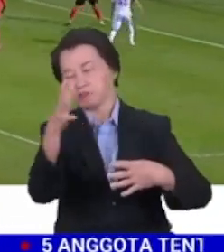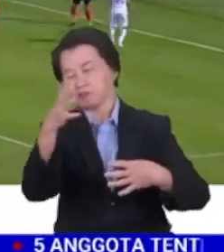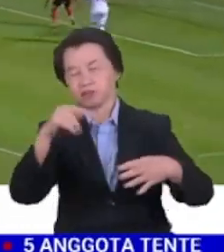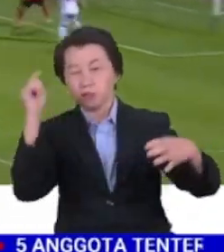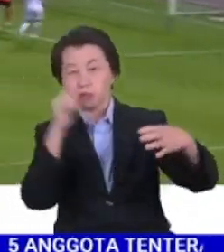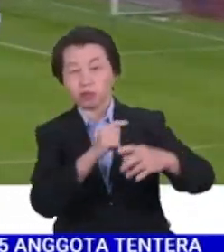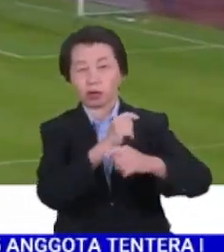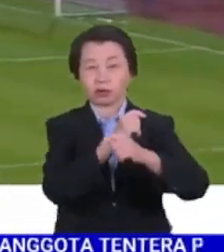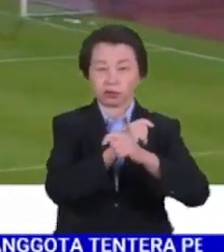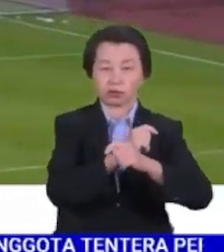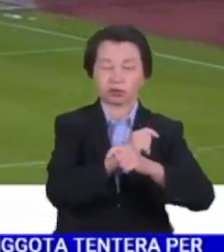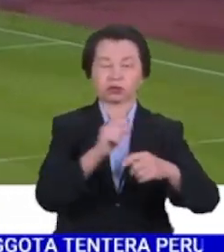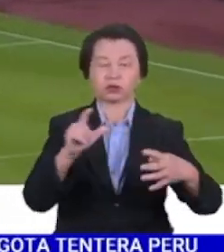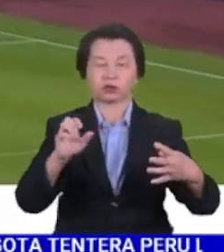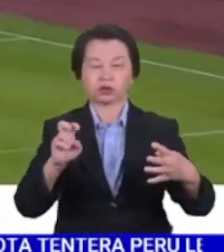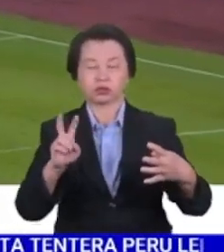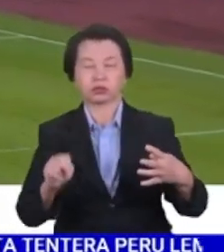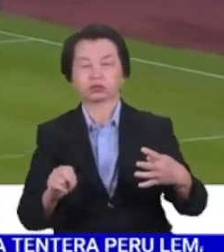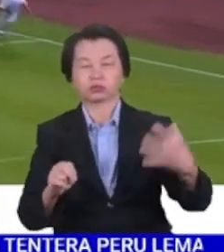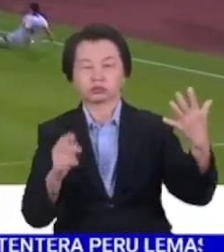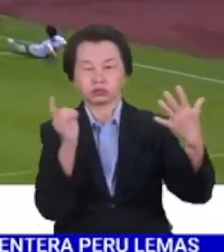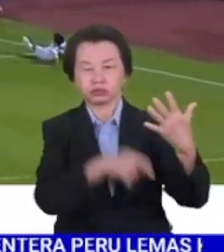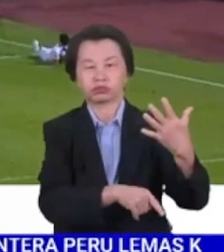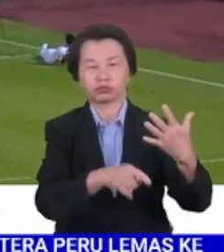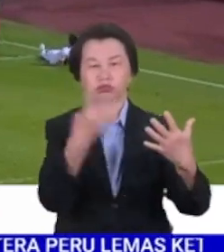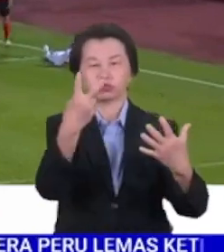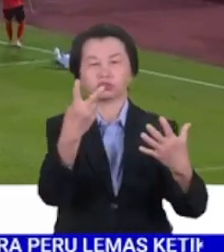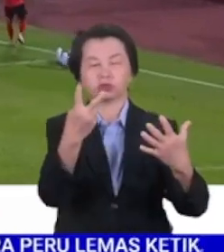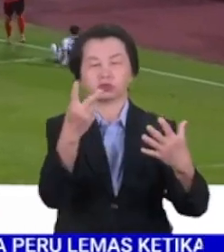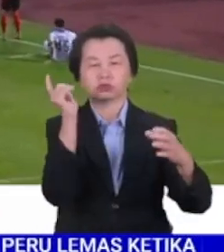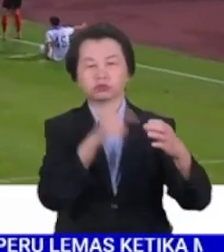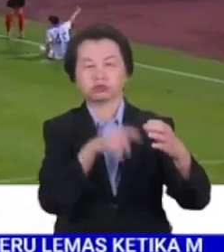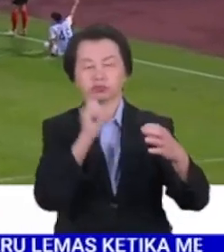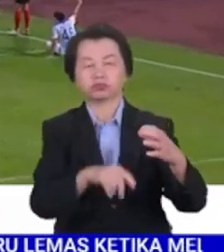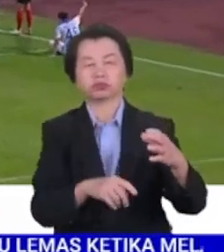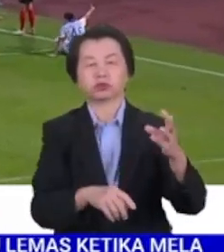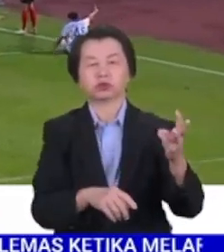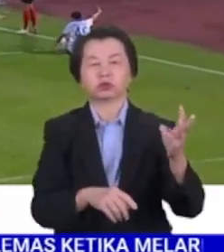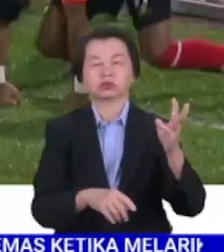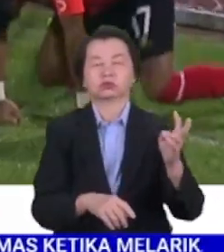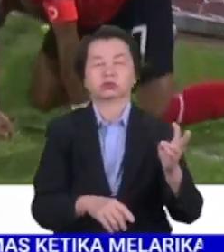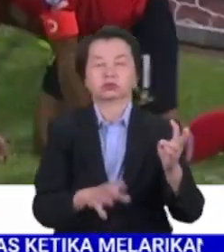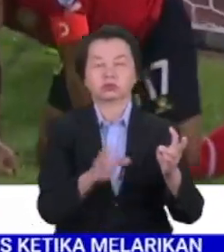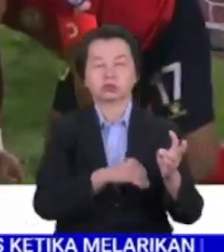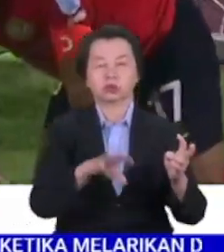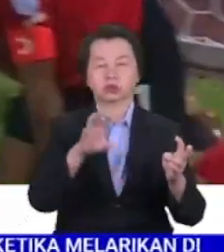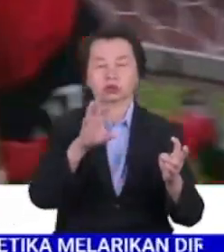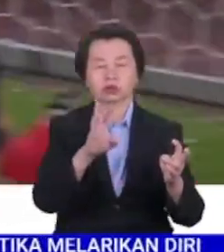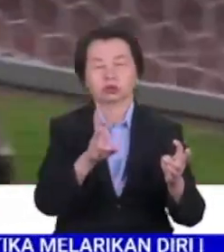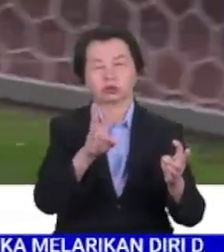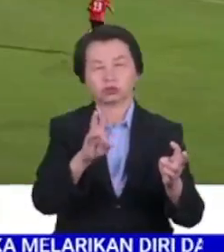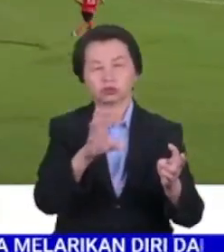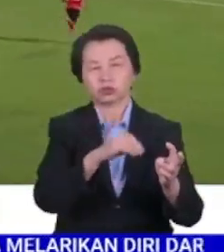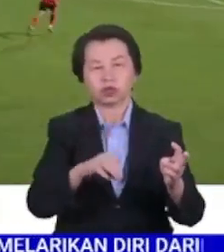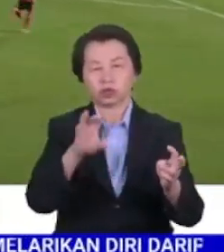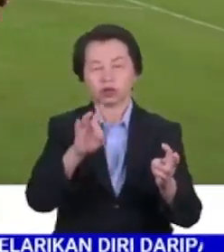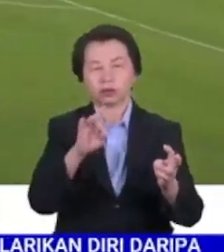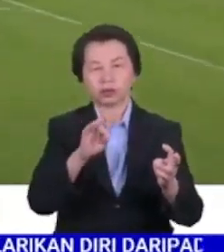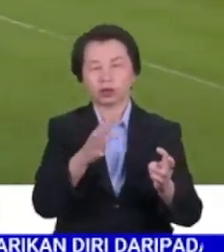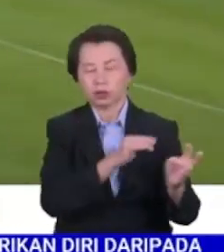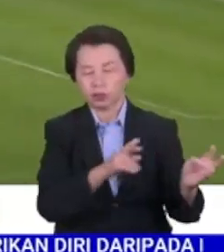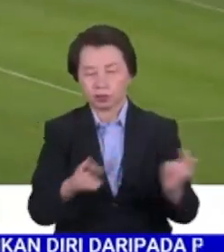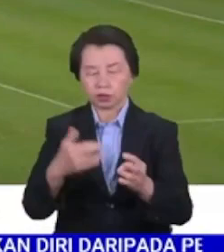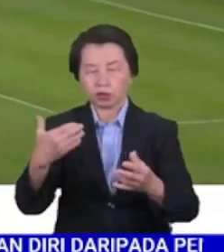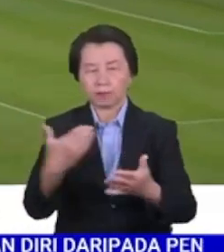pemain pertahanan Laveri Corbin Ong menambah dua lagi gol pada minit ke-67 dan 88, manakala